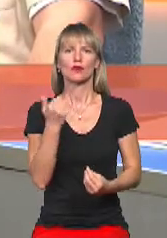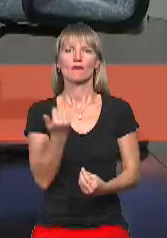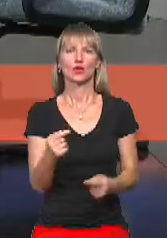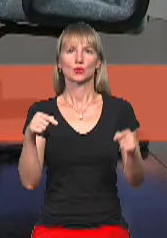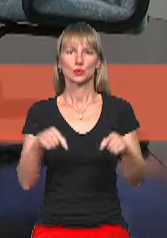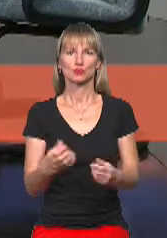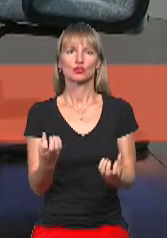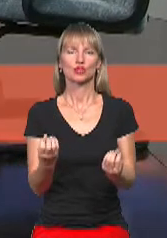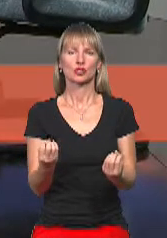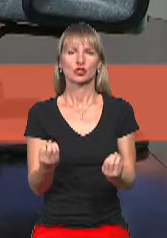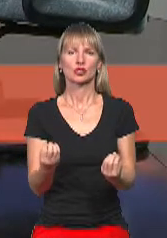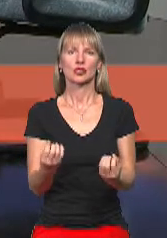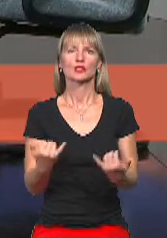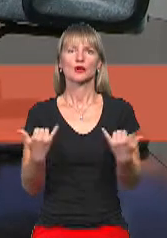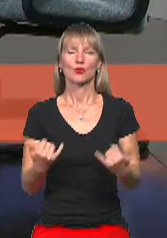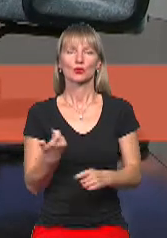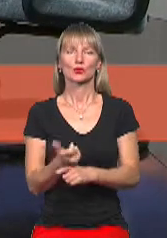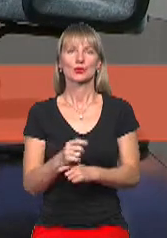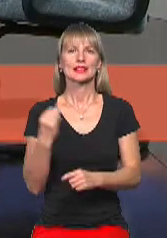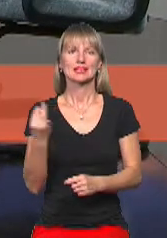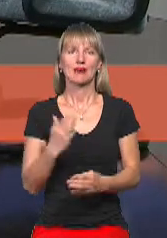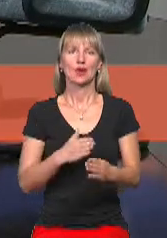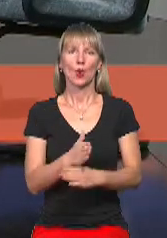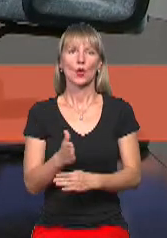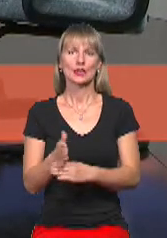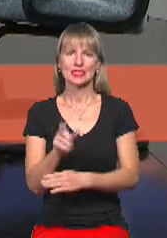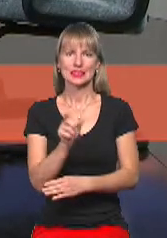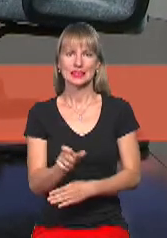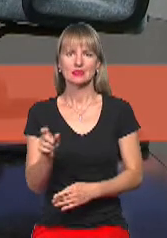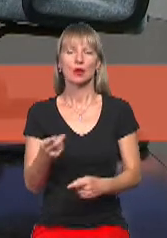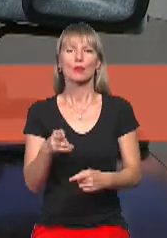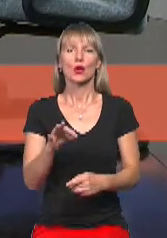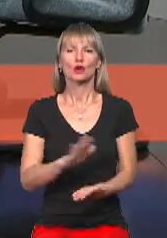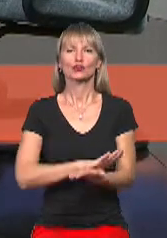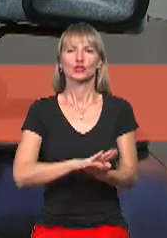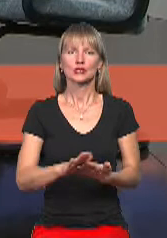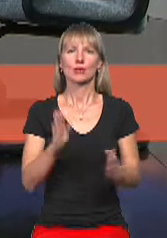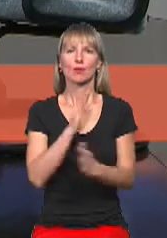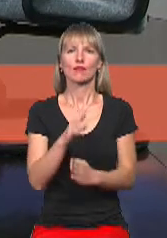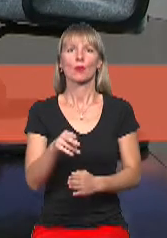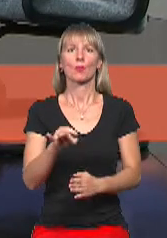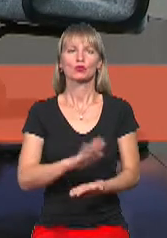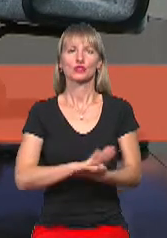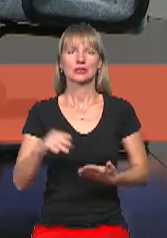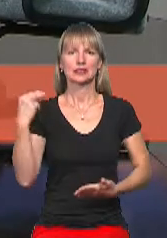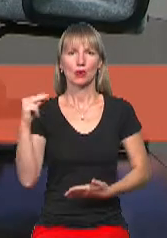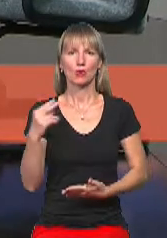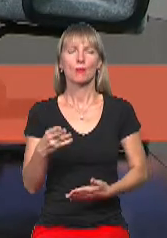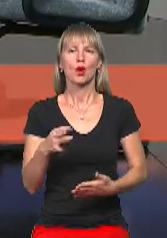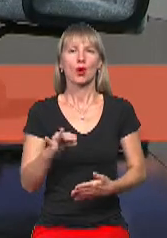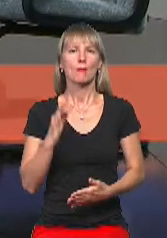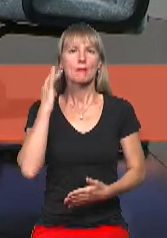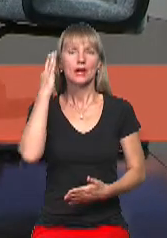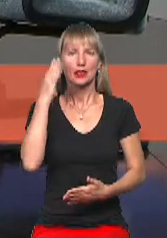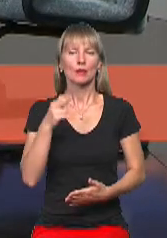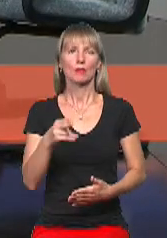в нашій студії сьогодні дуже цікаві гості, і все це про чисте повітря, все це про чисте Запоріжжя, все це про мрію,